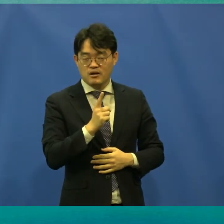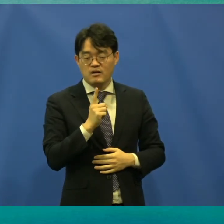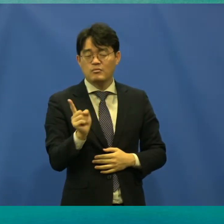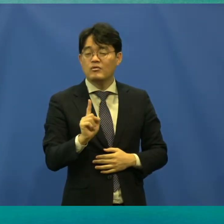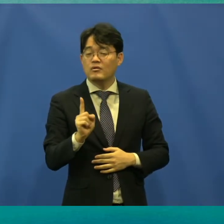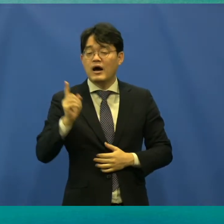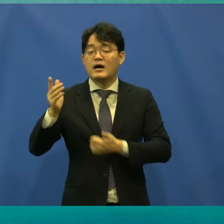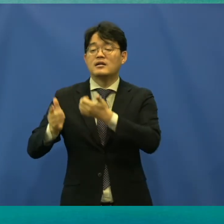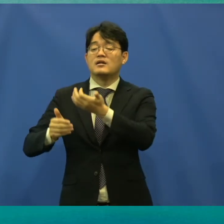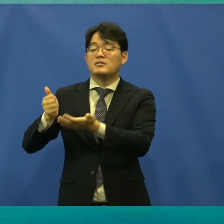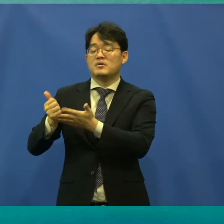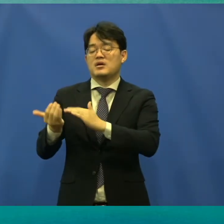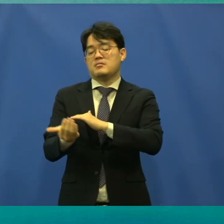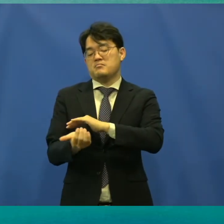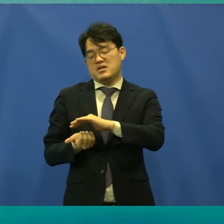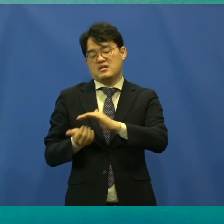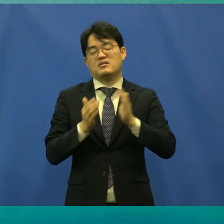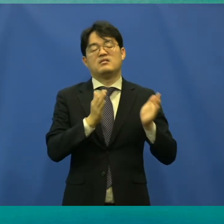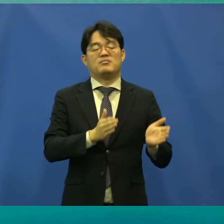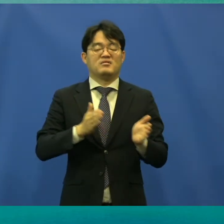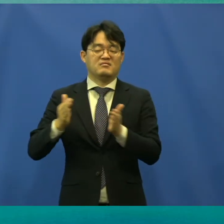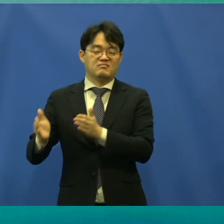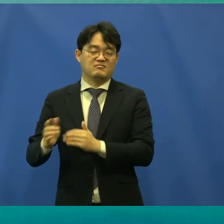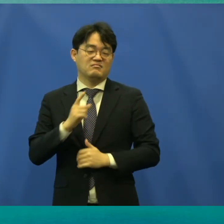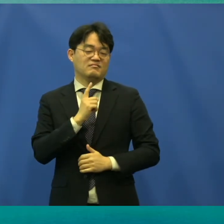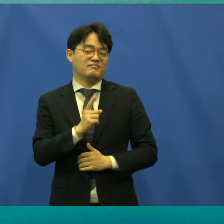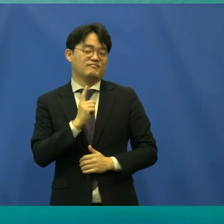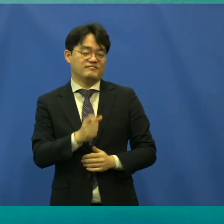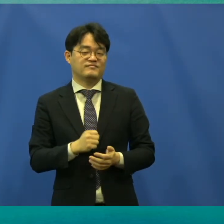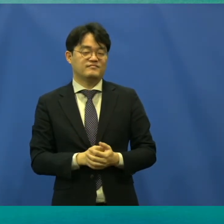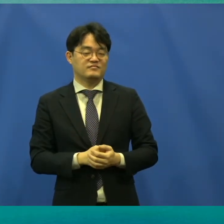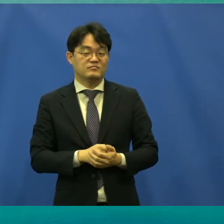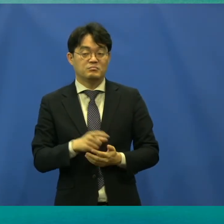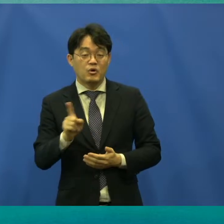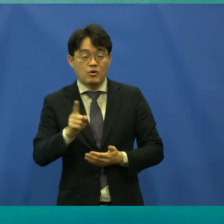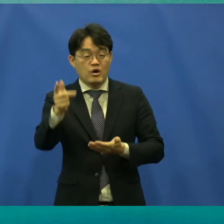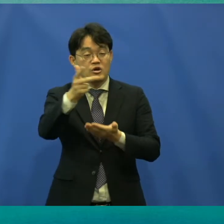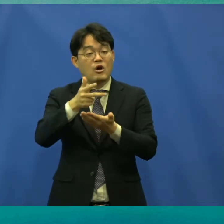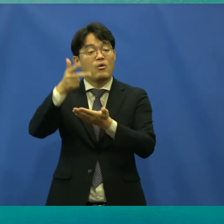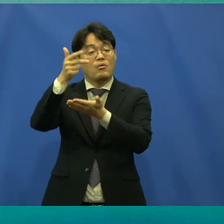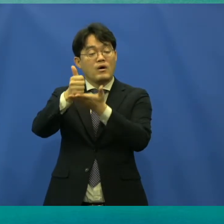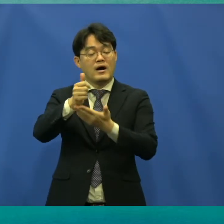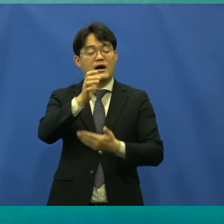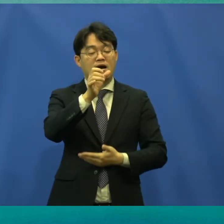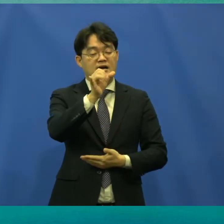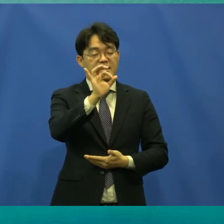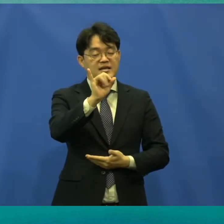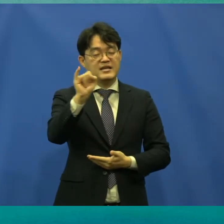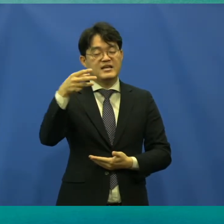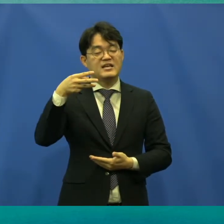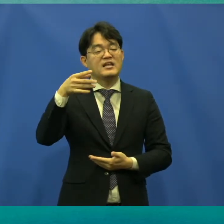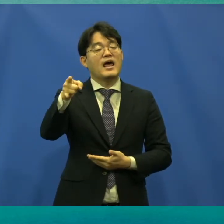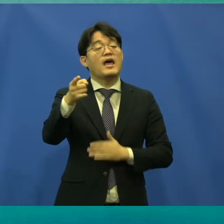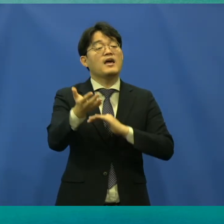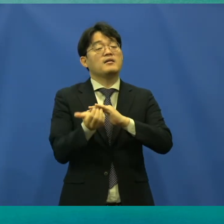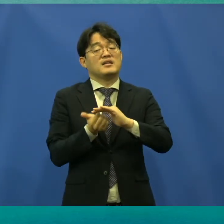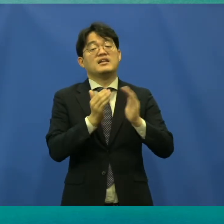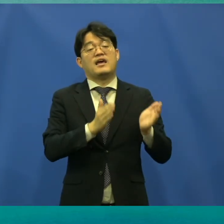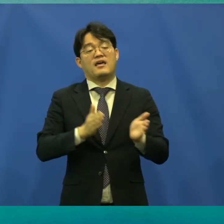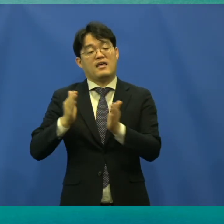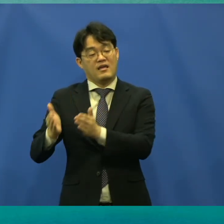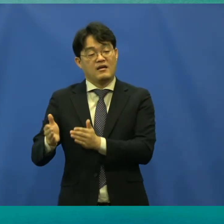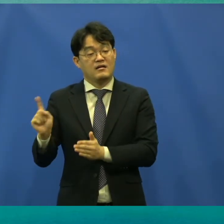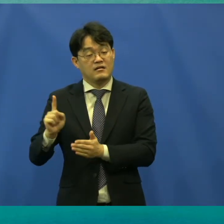여호와 이레 이 창세기 22장을 연상하게 하는 대목입니다.